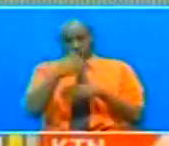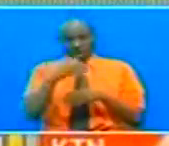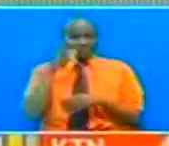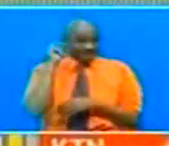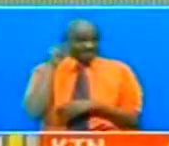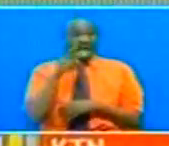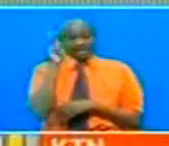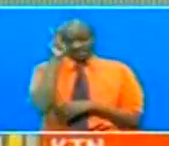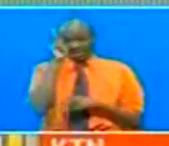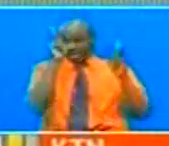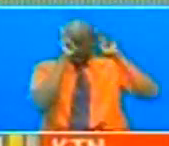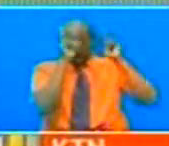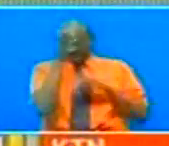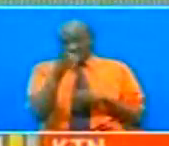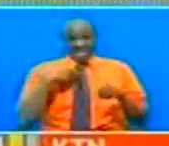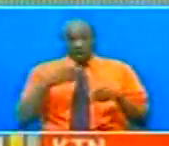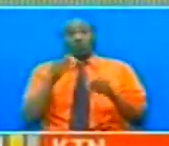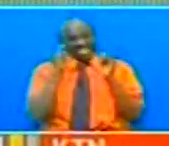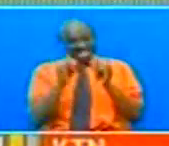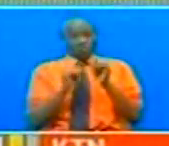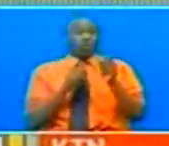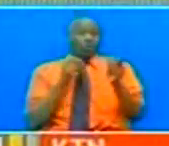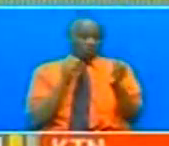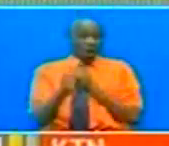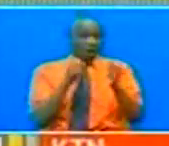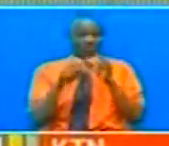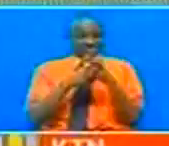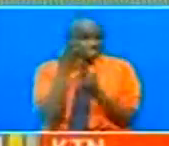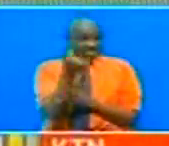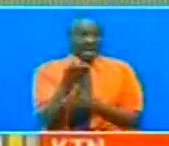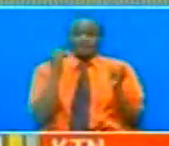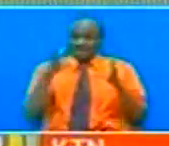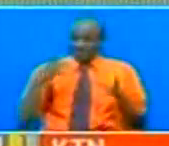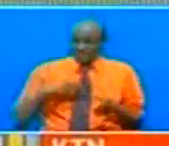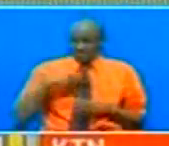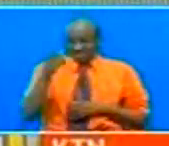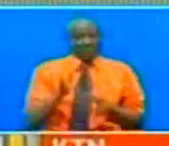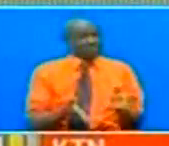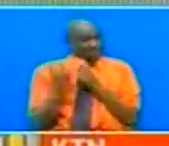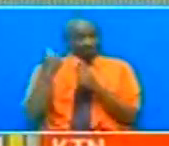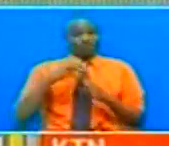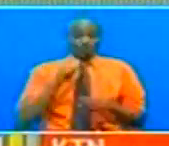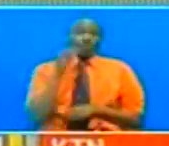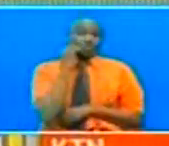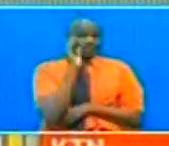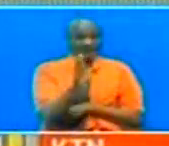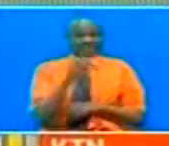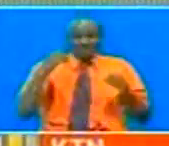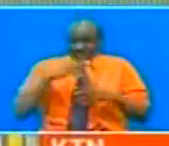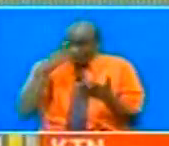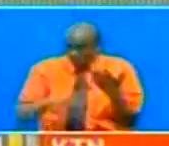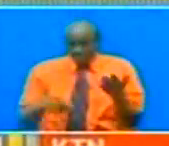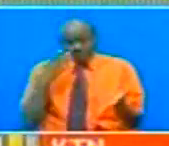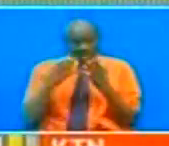Kakamega siku moja baada ya mapigano mapya kuanza, imewalazimu wakazi wengi kukimbia makwao kwa hofu ya kuzuka